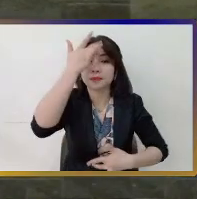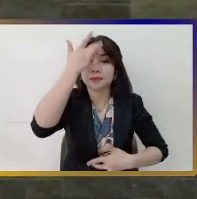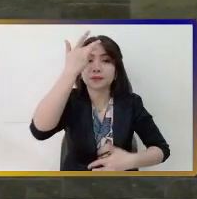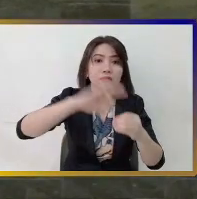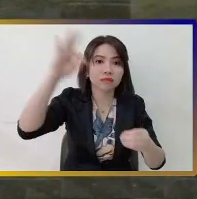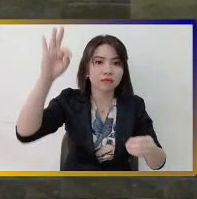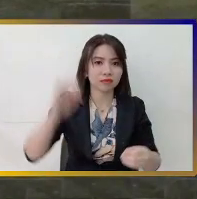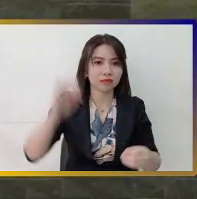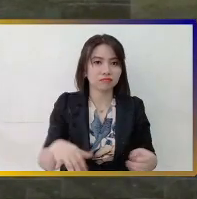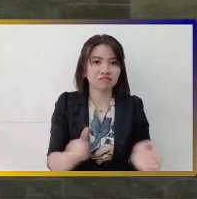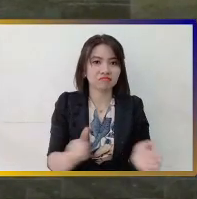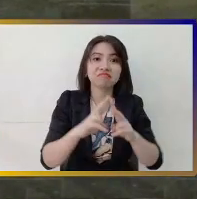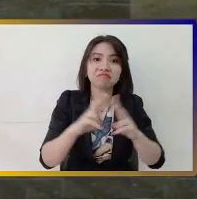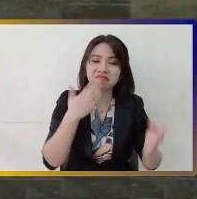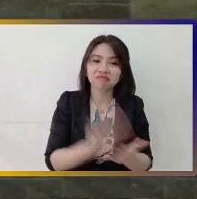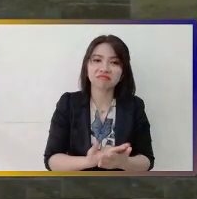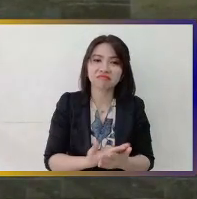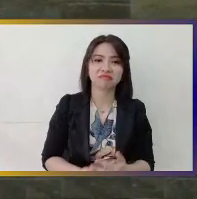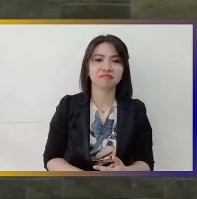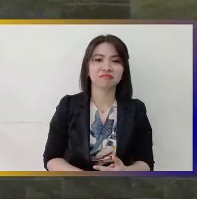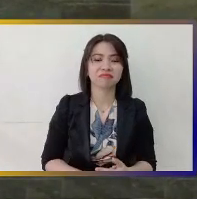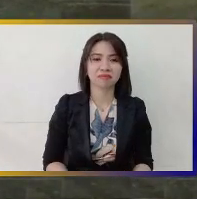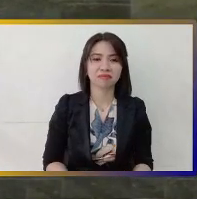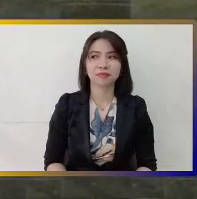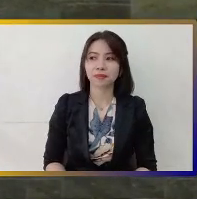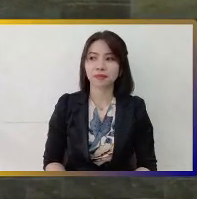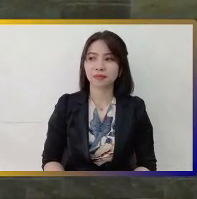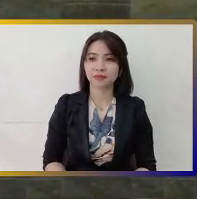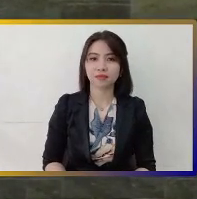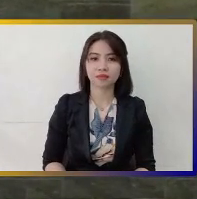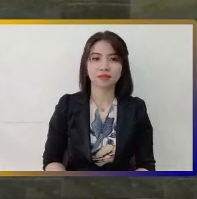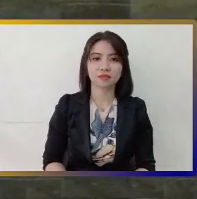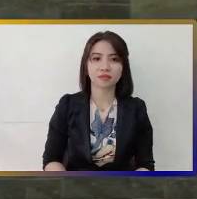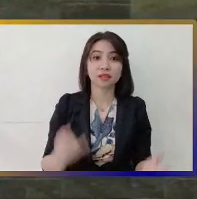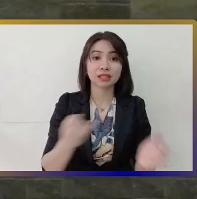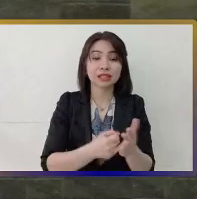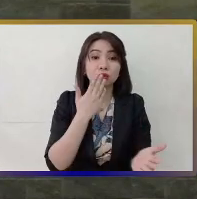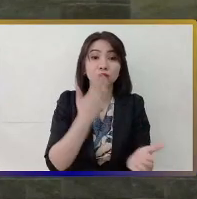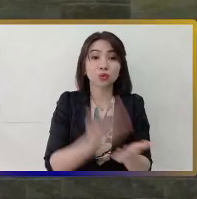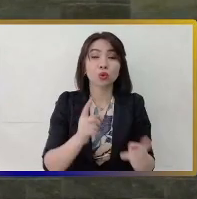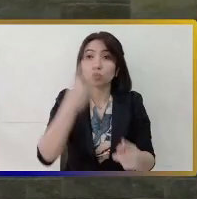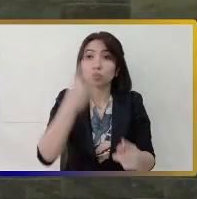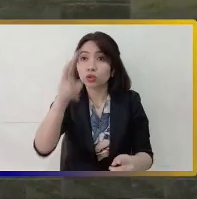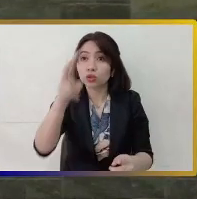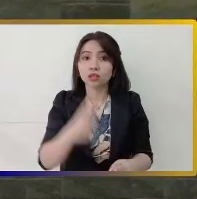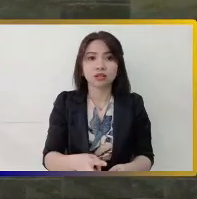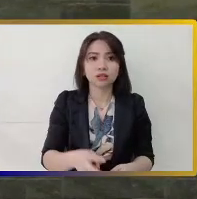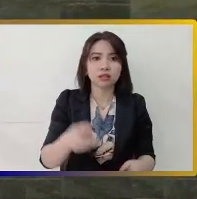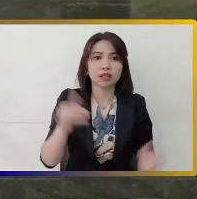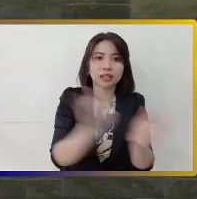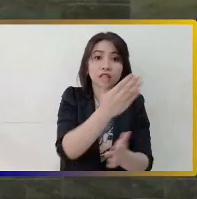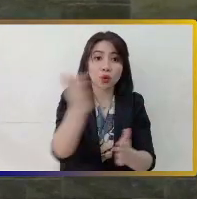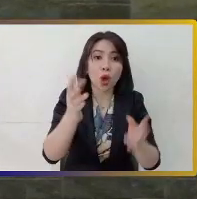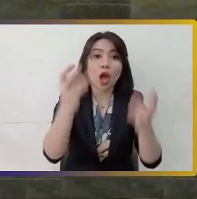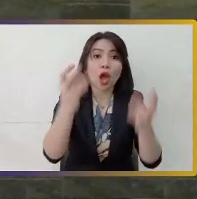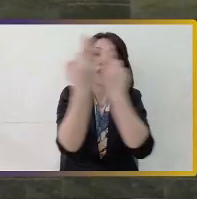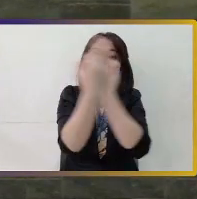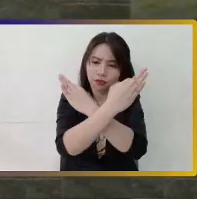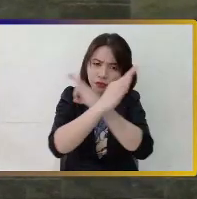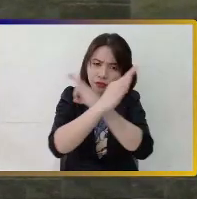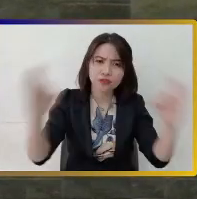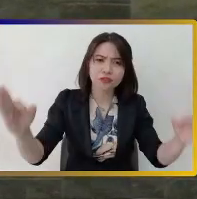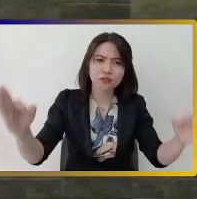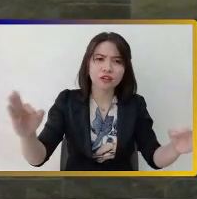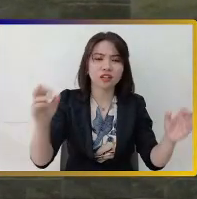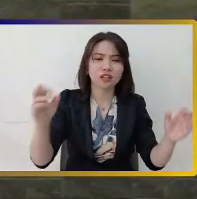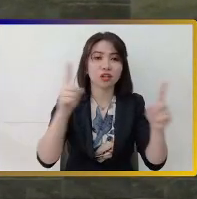ba napakaganda mapakinggan, mga kapatid, na ikay malaya na sa nakukontrol sa iyo? Ang